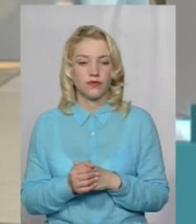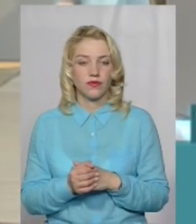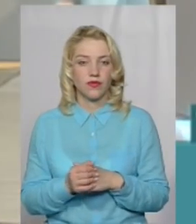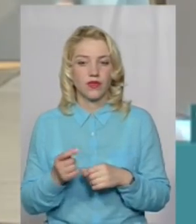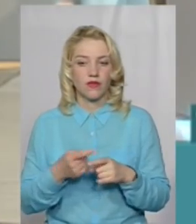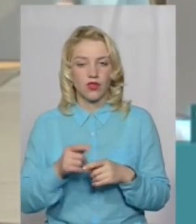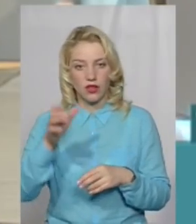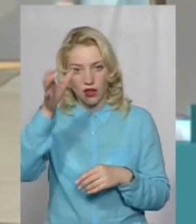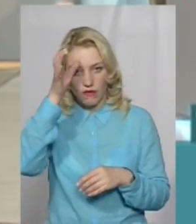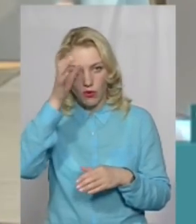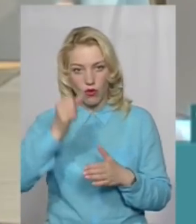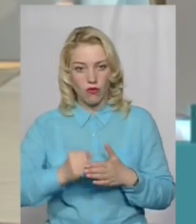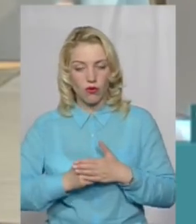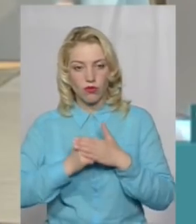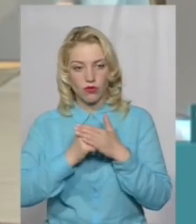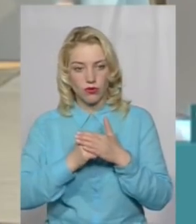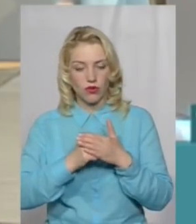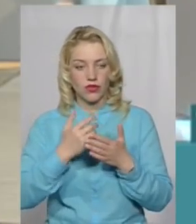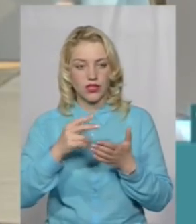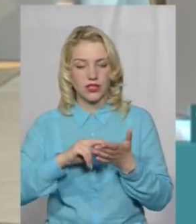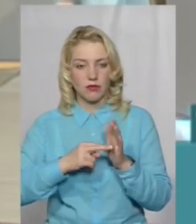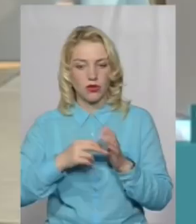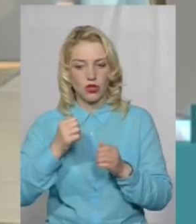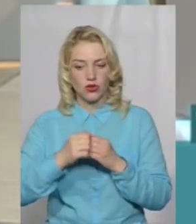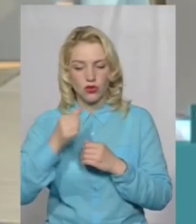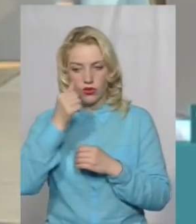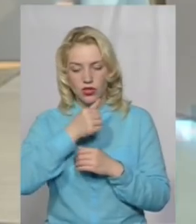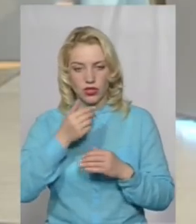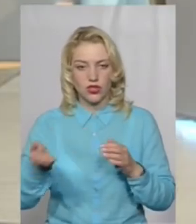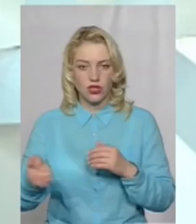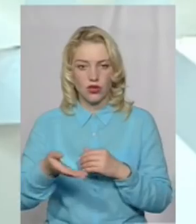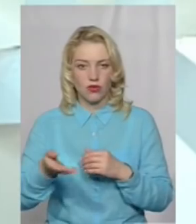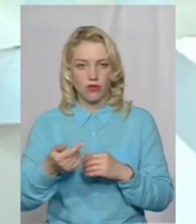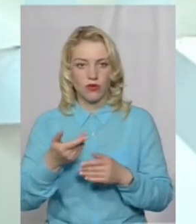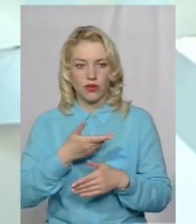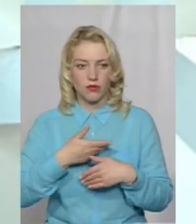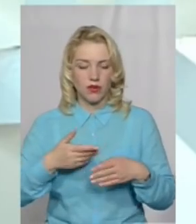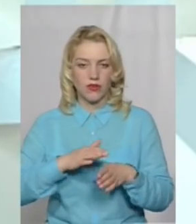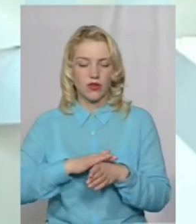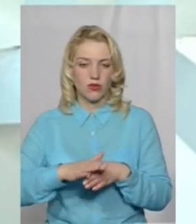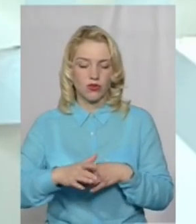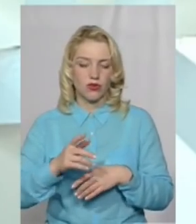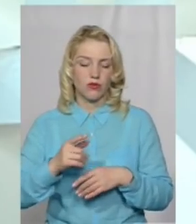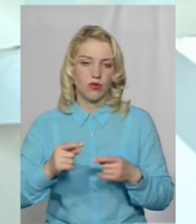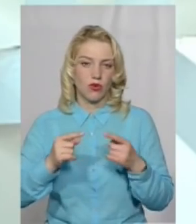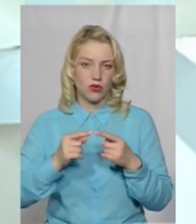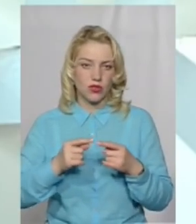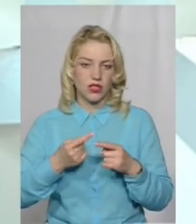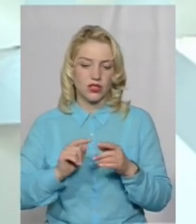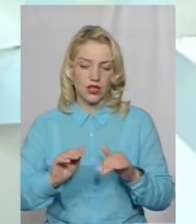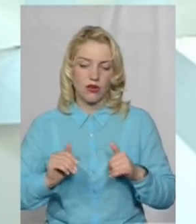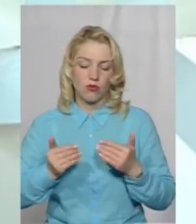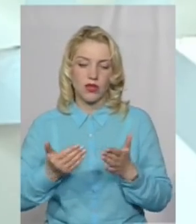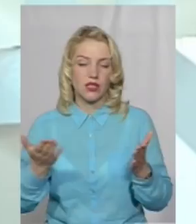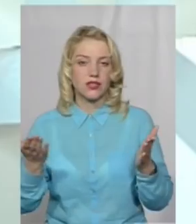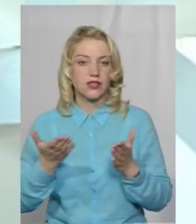вони науково обґрунтовані, нам заплановані щорічні об'єми рубок, от ми виконуємо однозначно ті